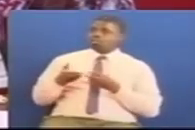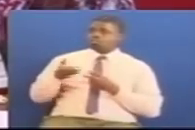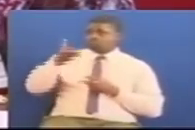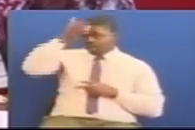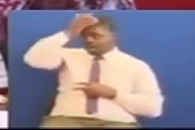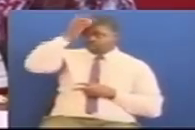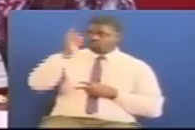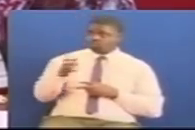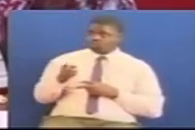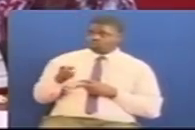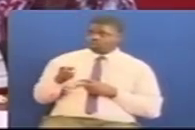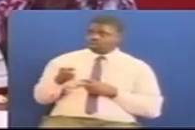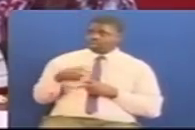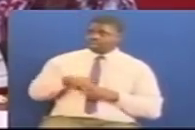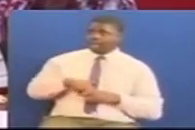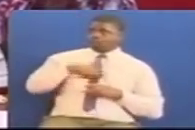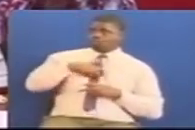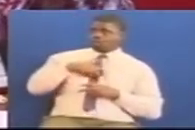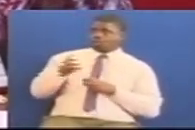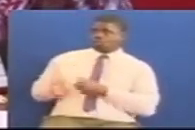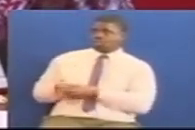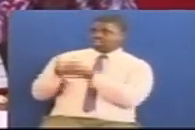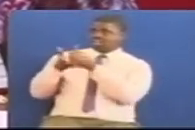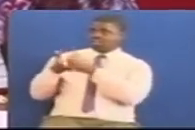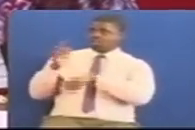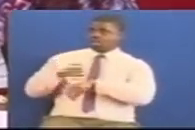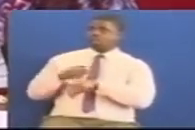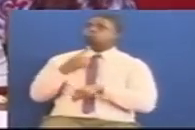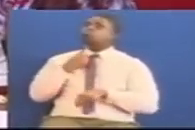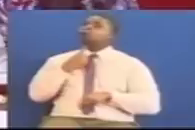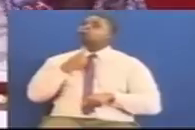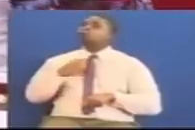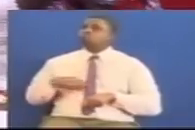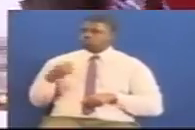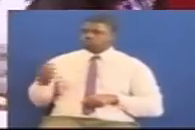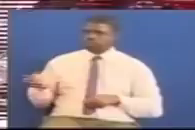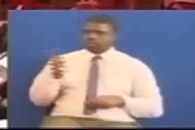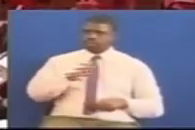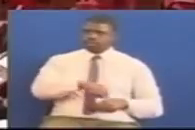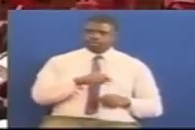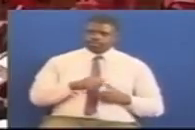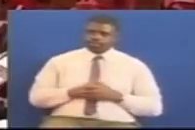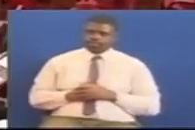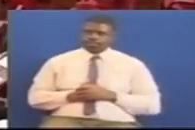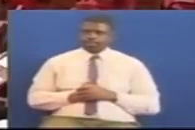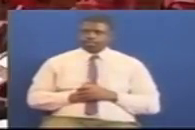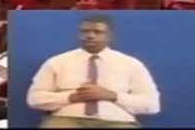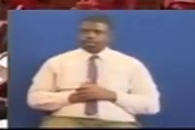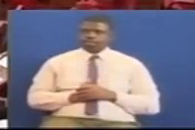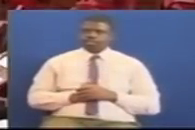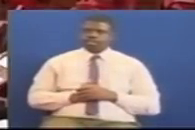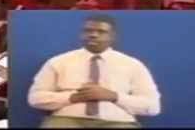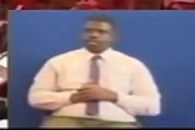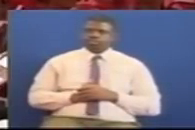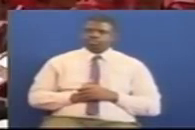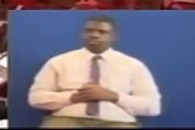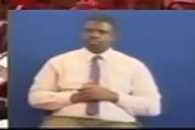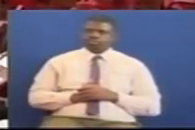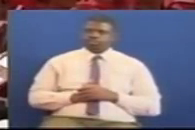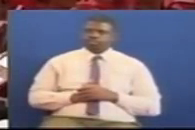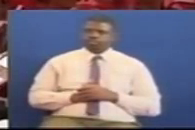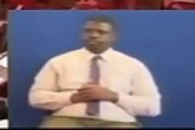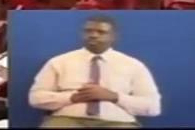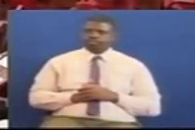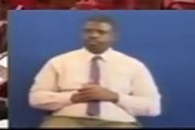standby wa kuweza kuwasaidia wakati ukunga na uchungu unapomjia? Asante. Mjibu kwa swali hilo,